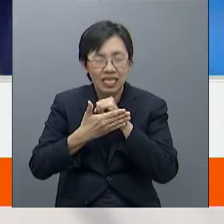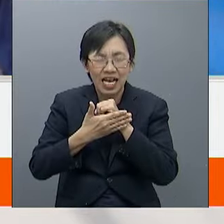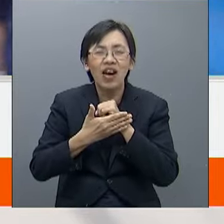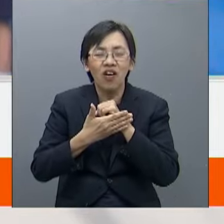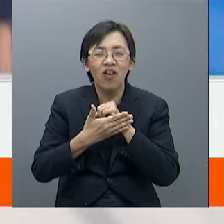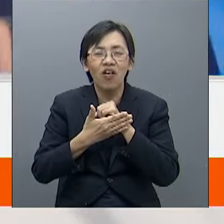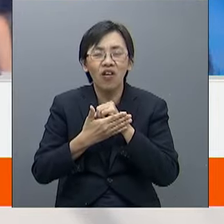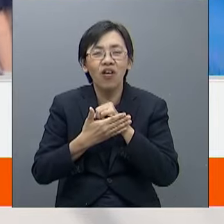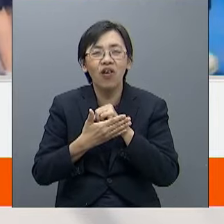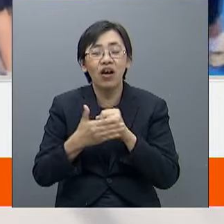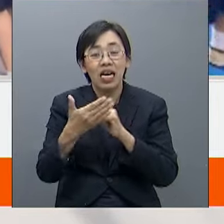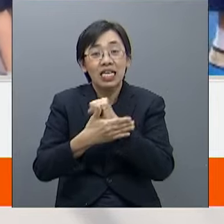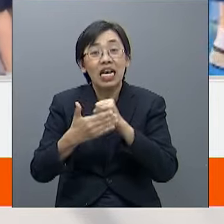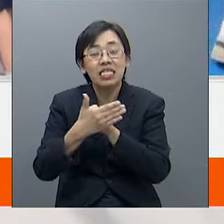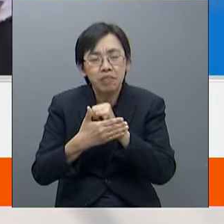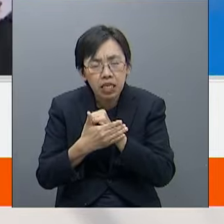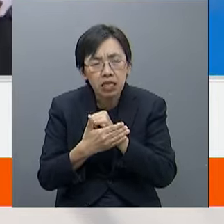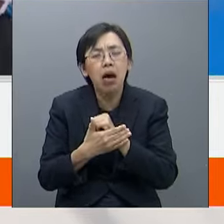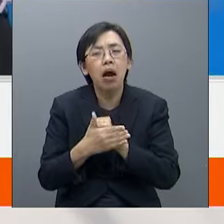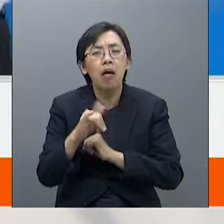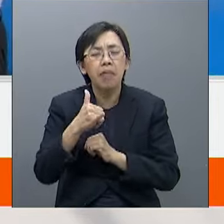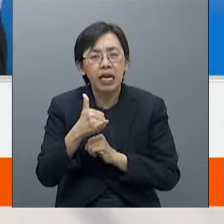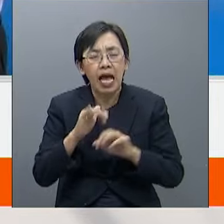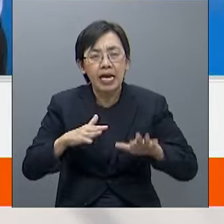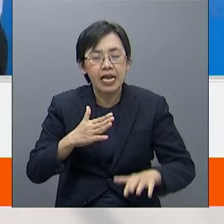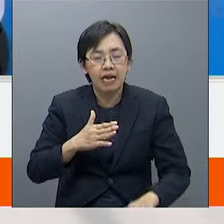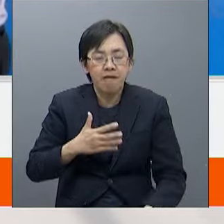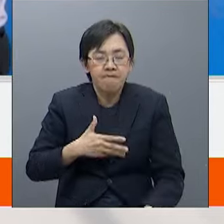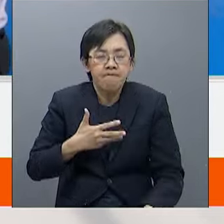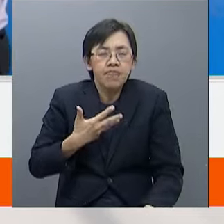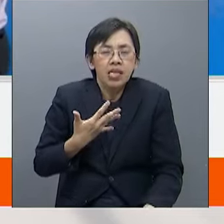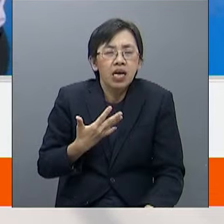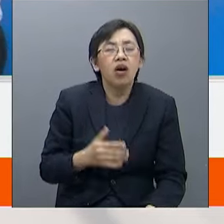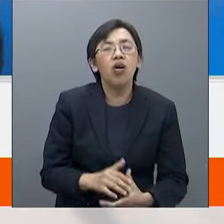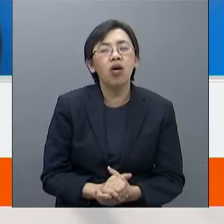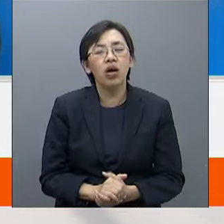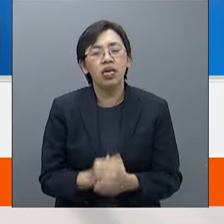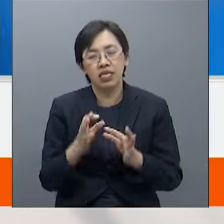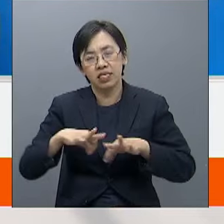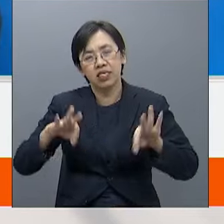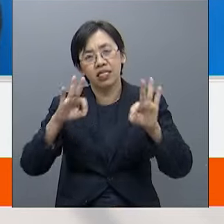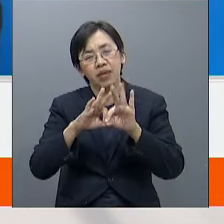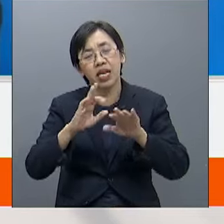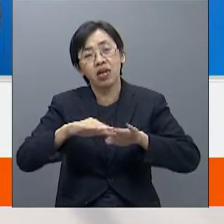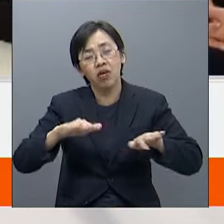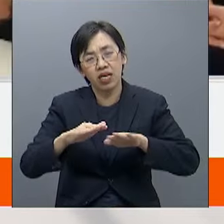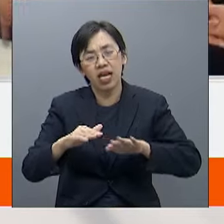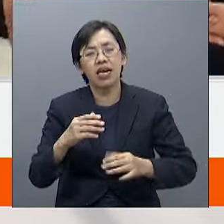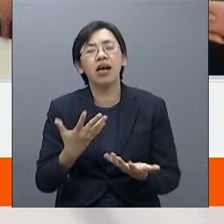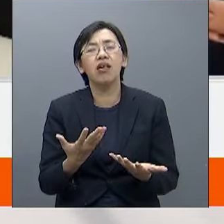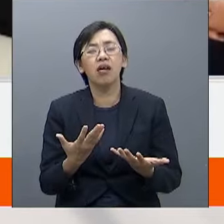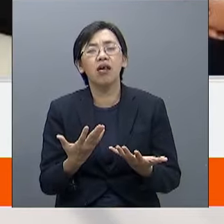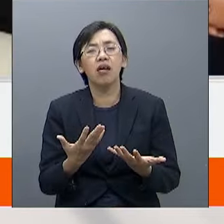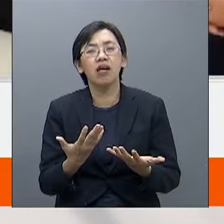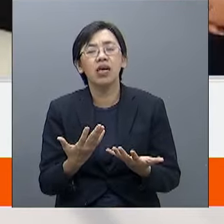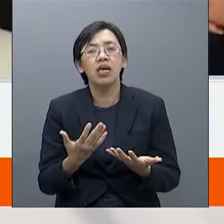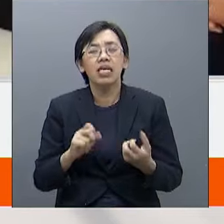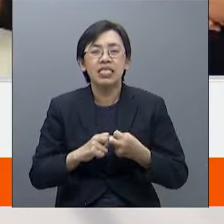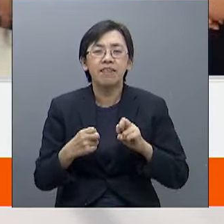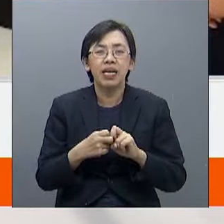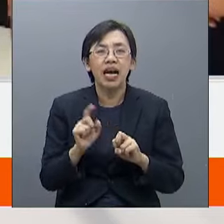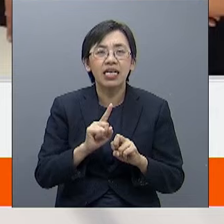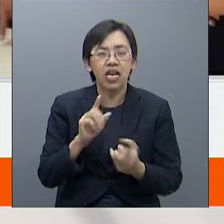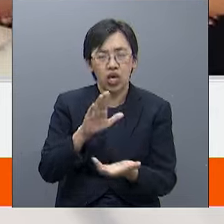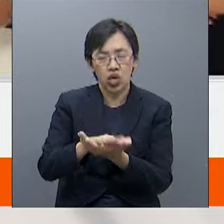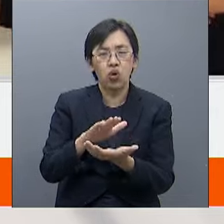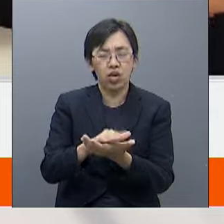ที่เป็นตัวกระตุ้นนะคะเพียงแต่ว่ามันน่าจะเป็นปัจจัยร่วมเนาะปัจจัยหลักจริงๆของเด็กที่มารอแก้รังแกคนอื่นแล้วหมอคิดว่าโรงเรียนทำห